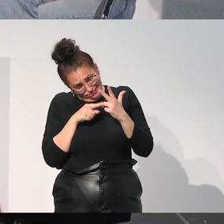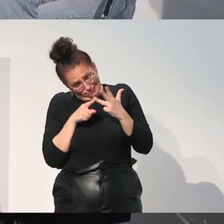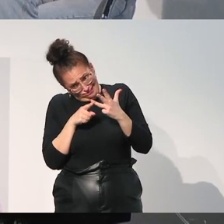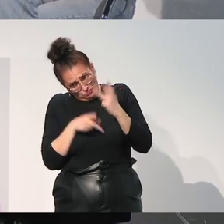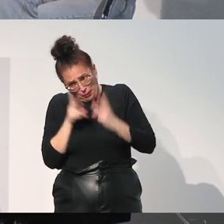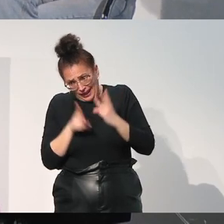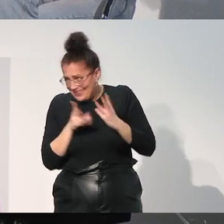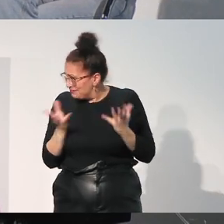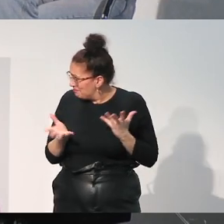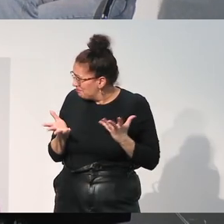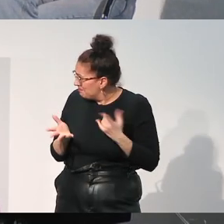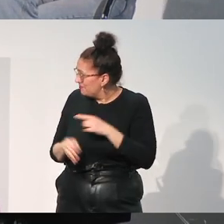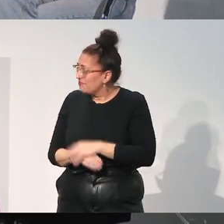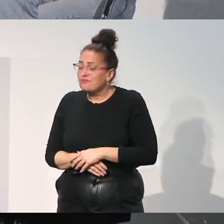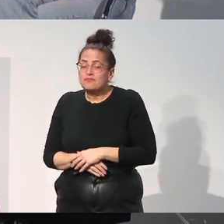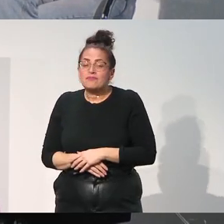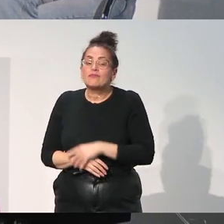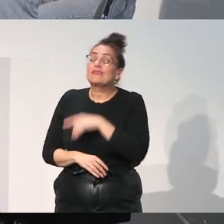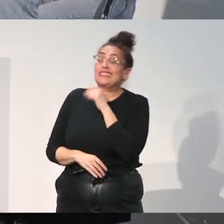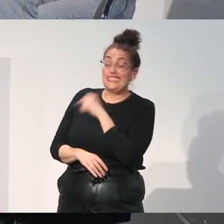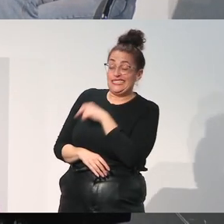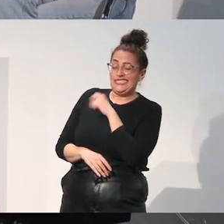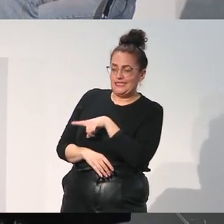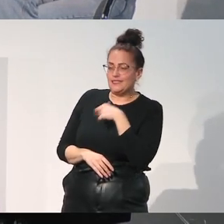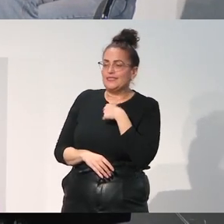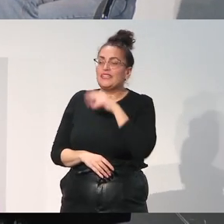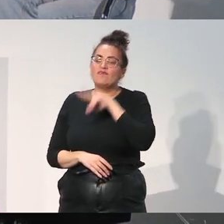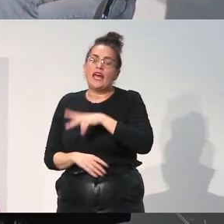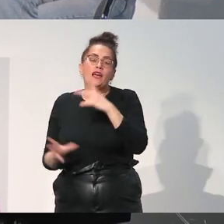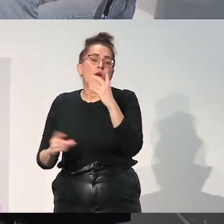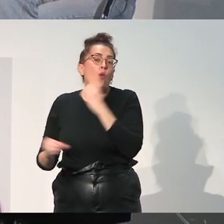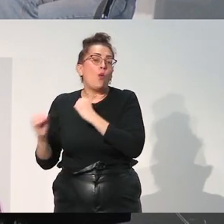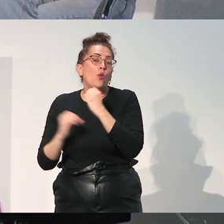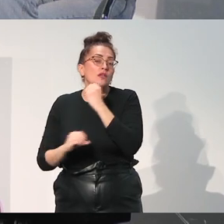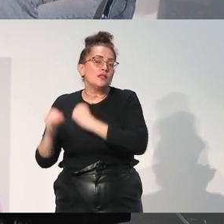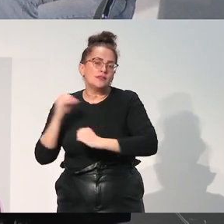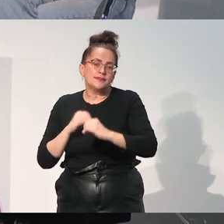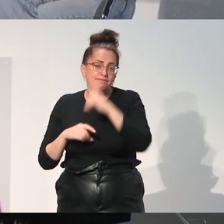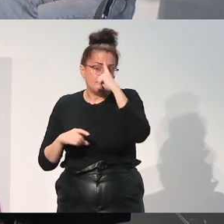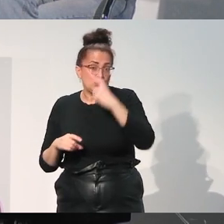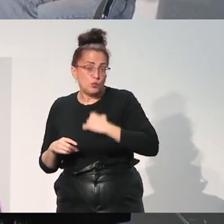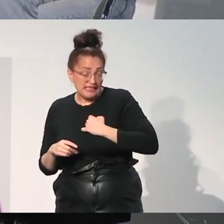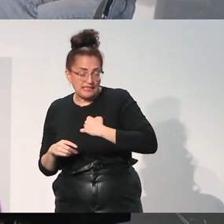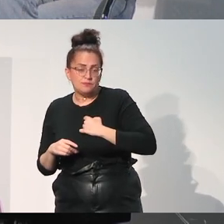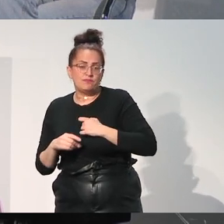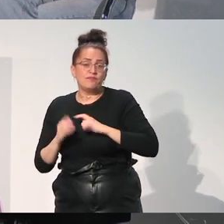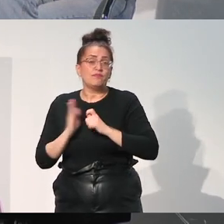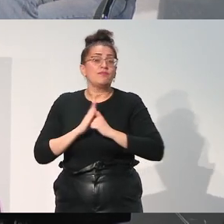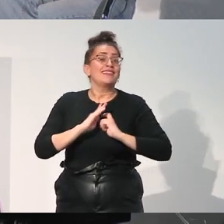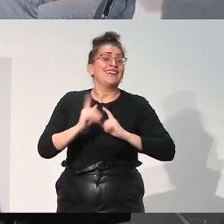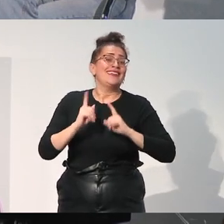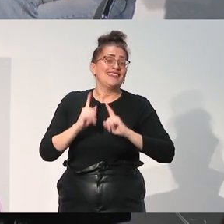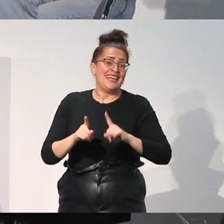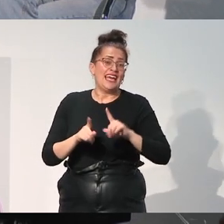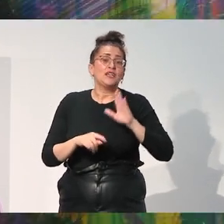la suite? Alors, le livre en particulier sur l'oncle, c'est l'histoire de son suicide. En fait, c'est un oncle qui a été du côté des phalangistes pendant la guerre, qui a vécu une